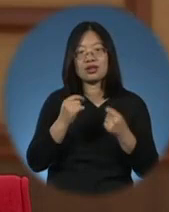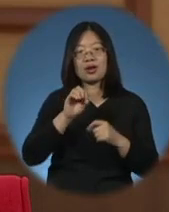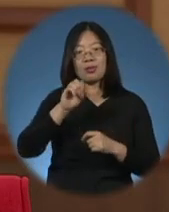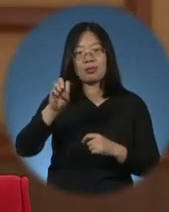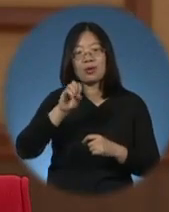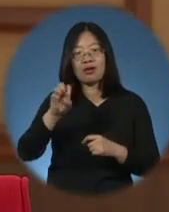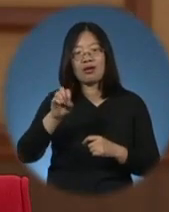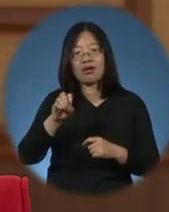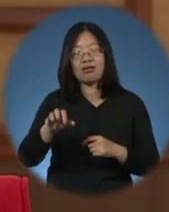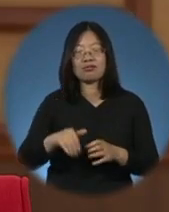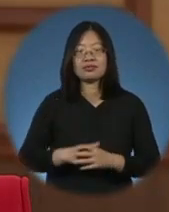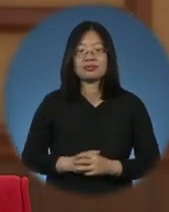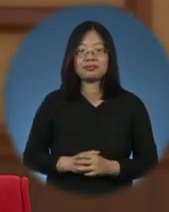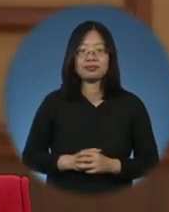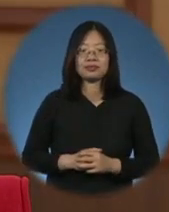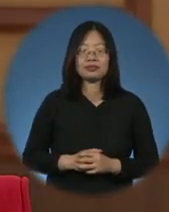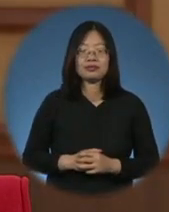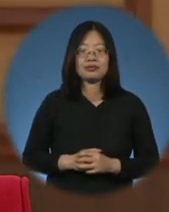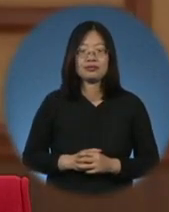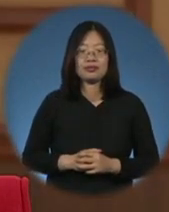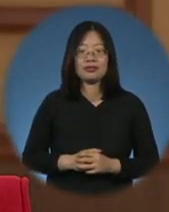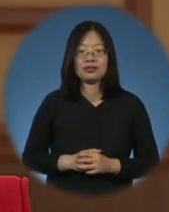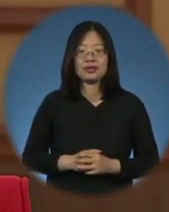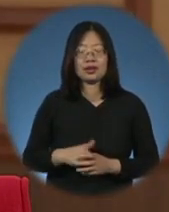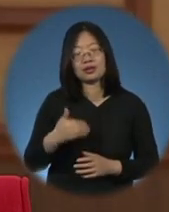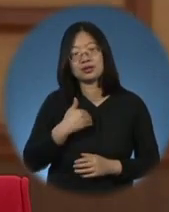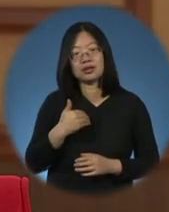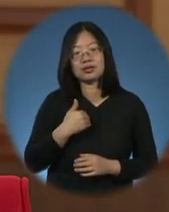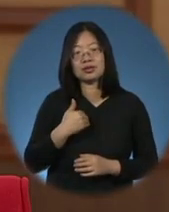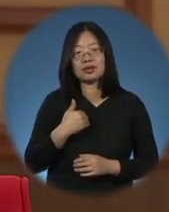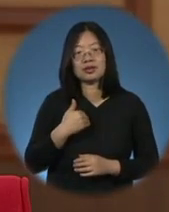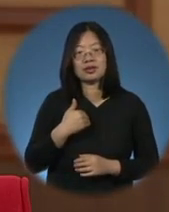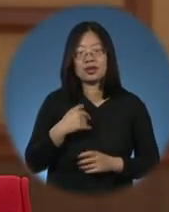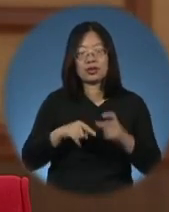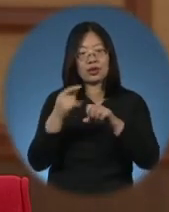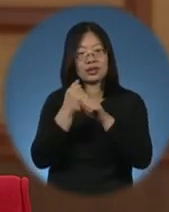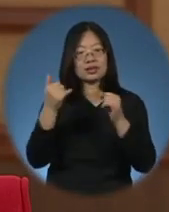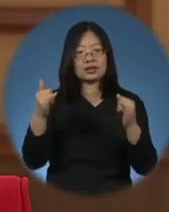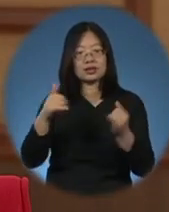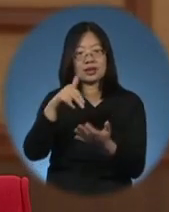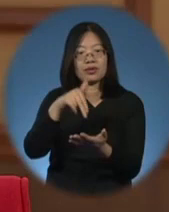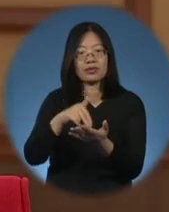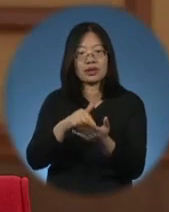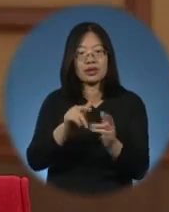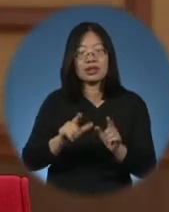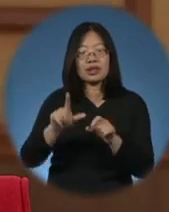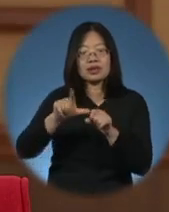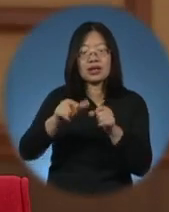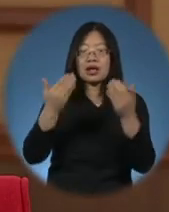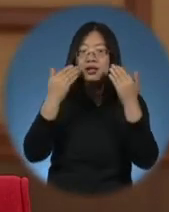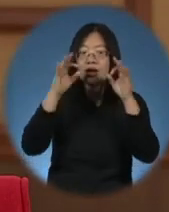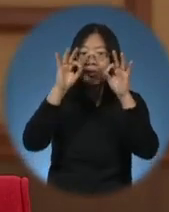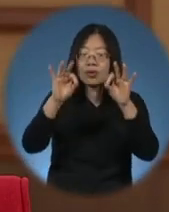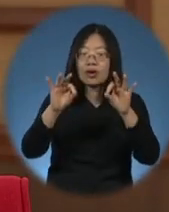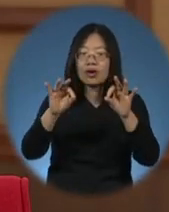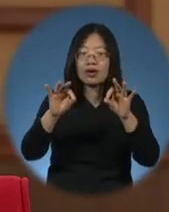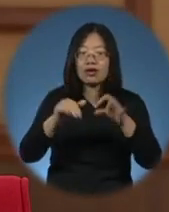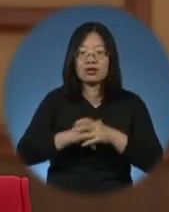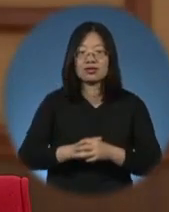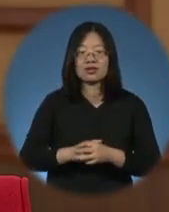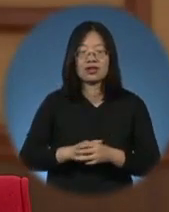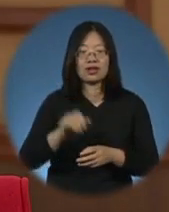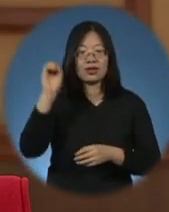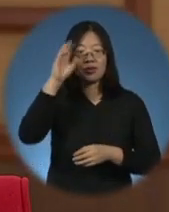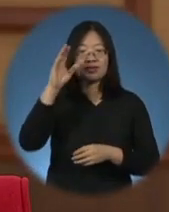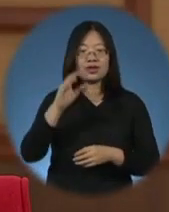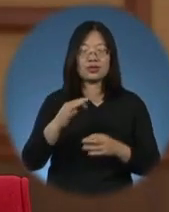했다, 농담이라고 하신 줄 알았어요. 그런데 저도 과학자로서 산 세월이 조금 지나다 보니까 이게